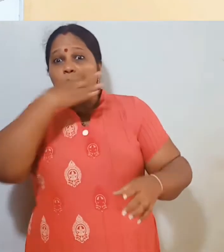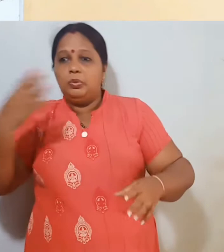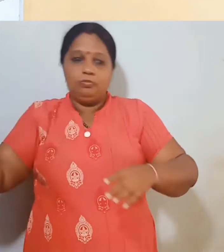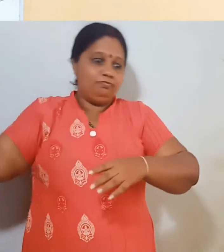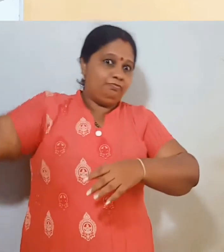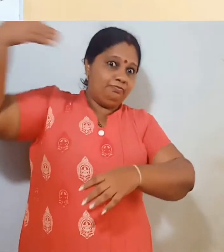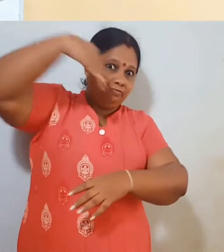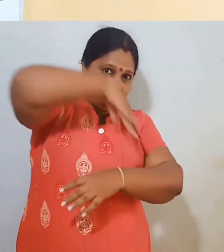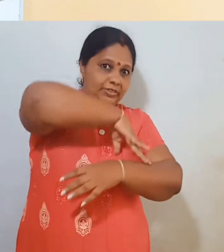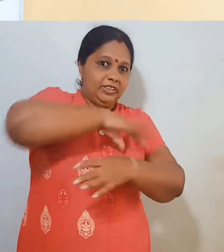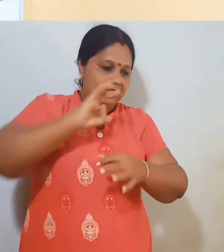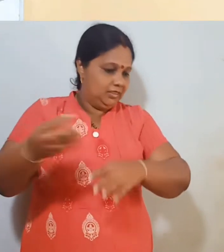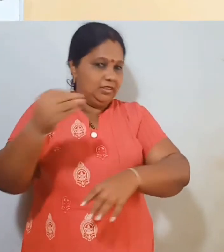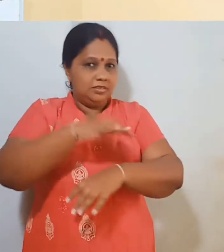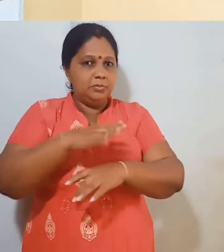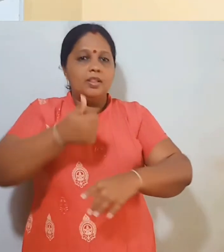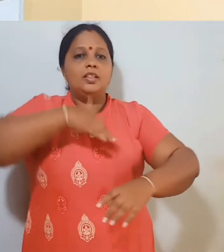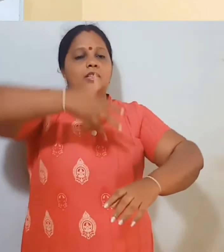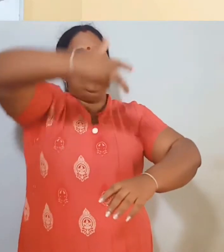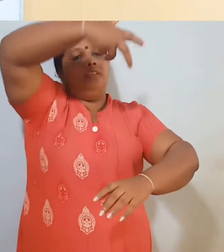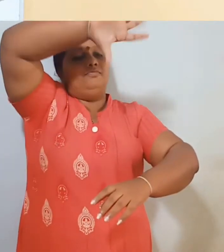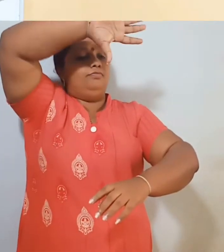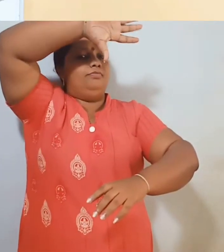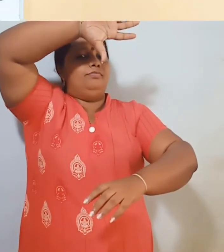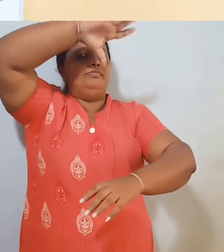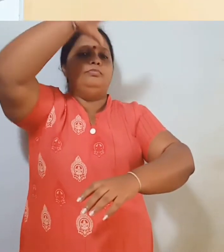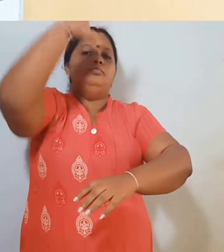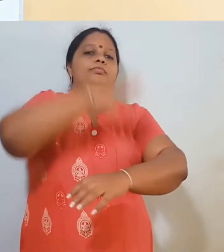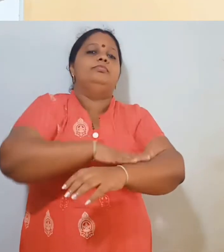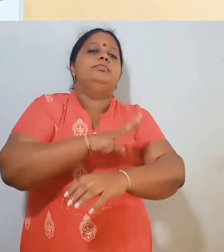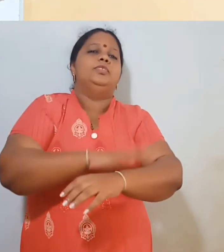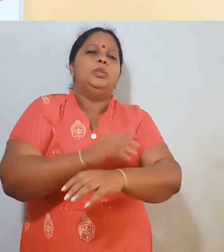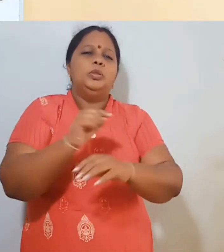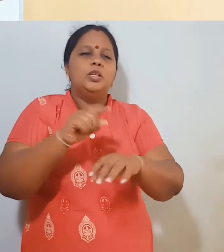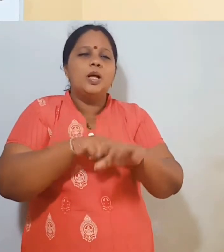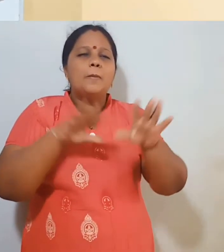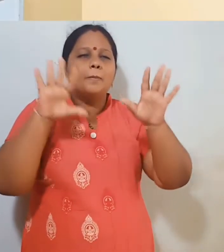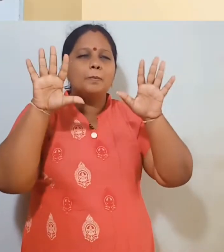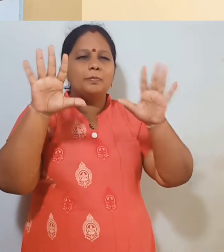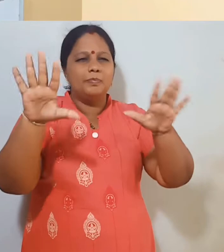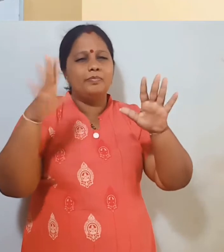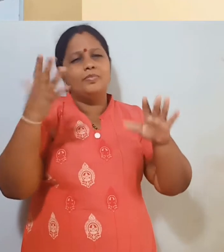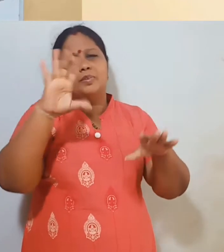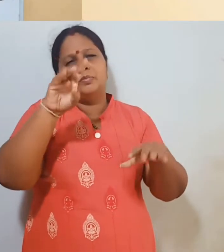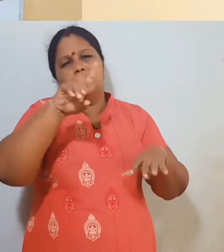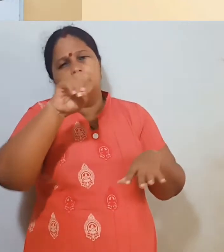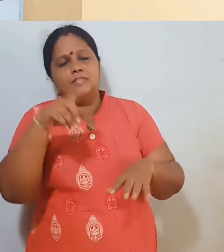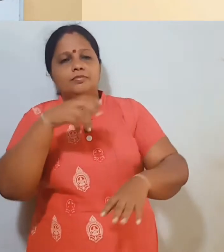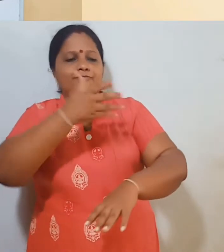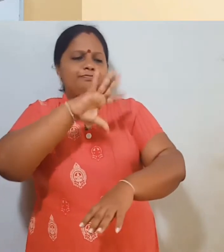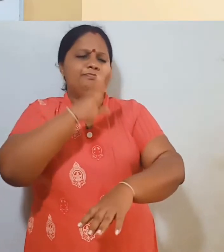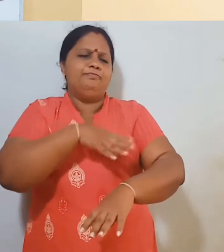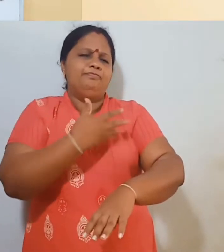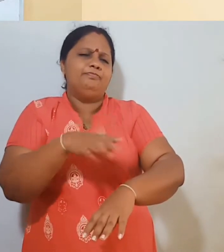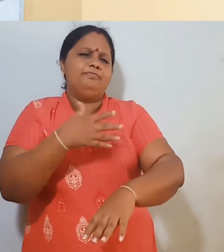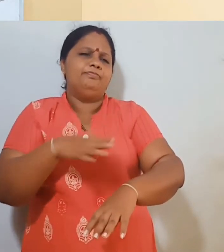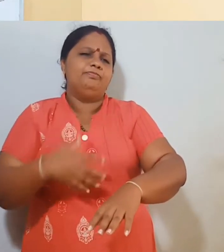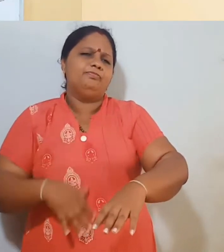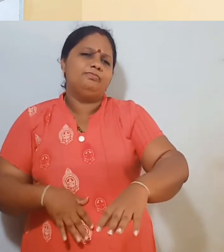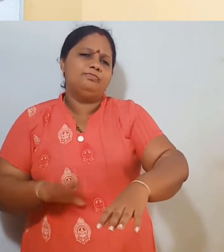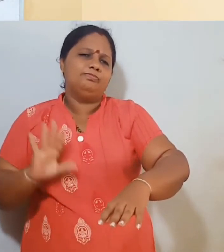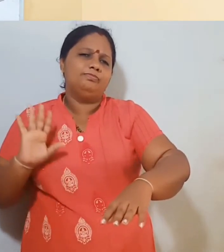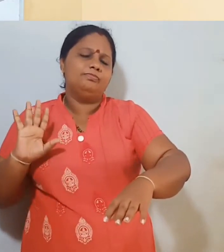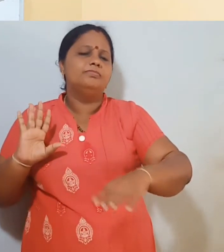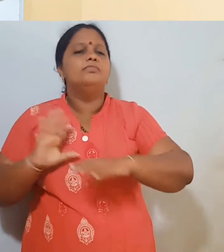திறந்து விட்டுட்டு அதுல கொஞ்ச நேரத்துக்கு பிடிச்சு திரும்ப அட்லீஸ்ட் ஒரு 10 மினிட்ஸ் ஆகும். ஈவன் நீங்க ½ அன் ஹவருக்கு வச்சிருந்தாலும் அது நல்லா. அடுத்தது இப்போ